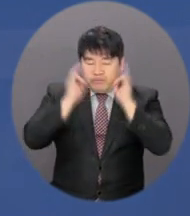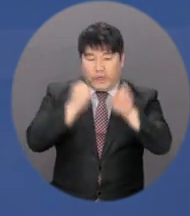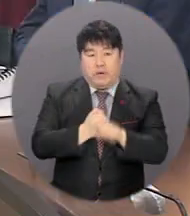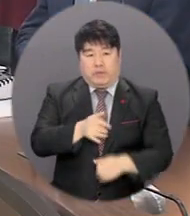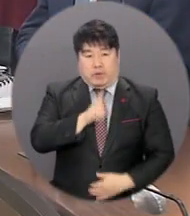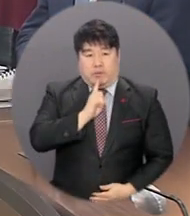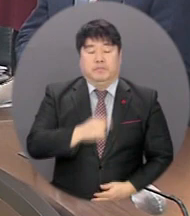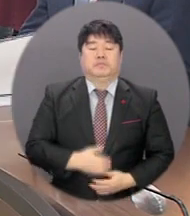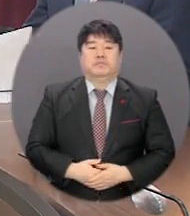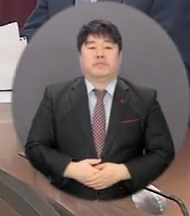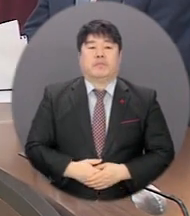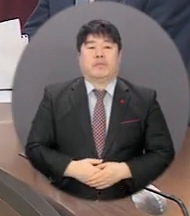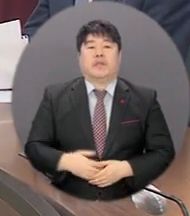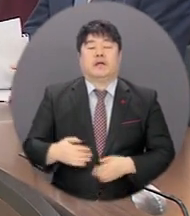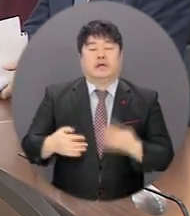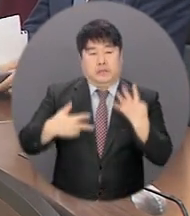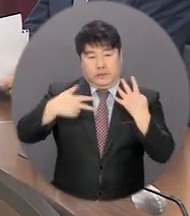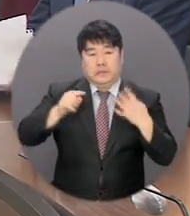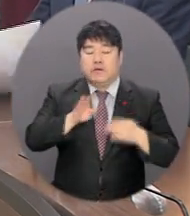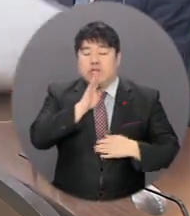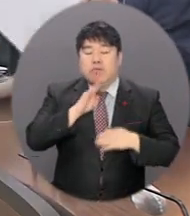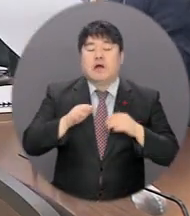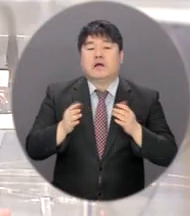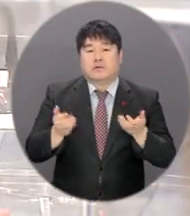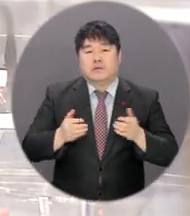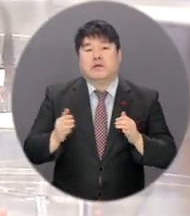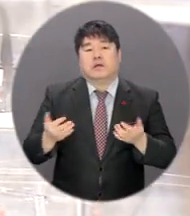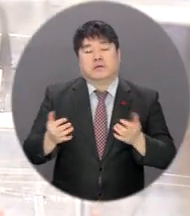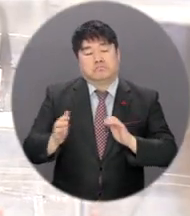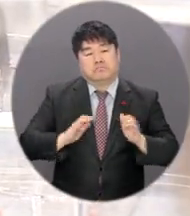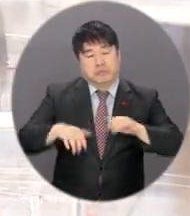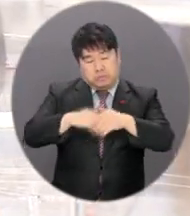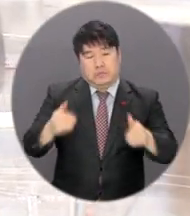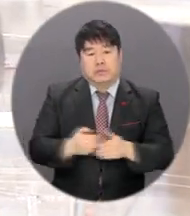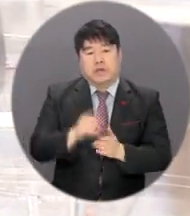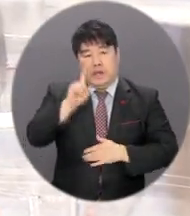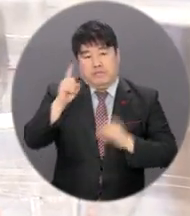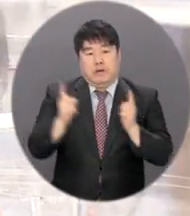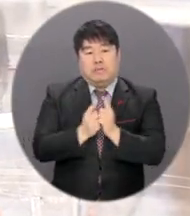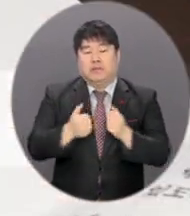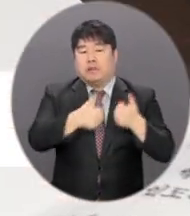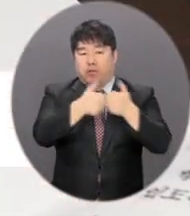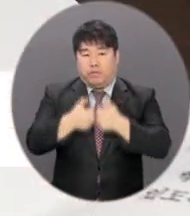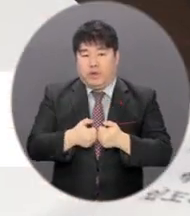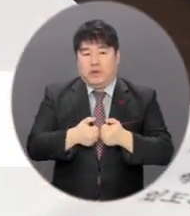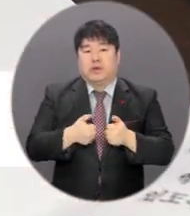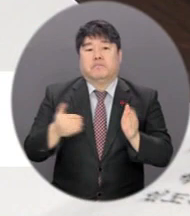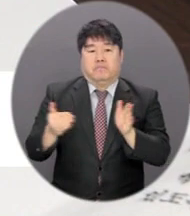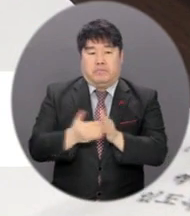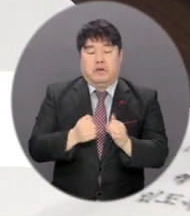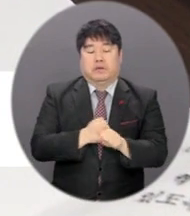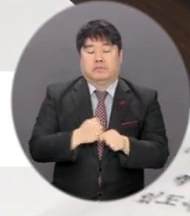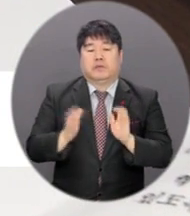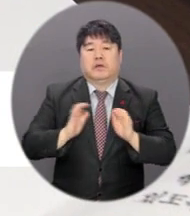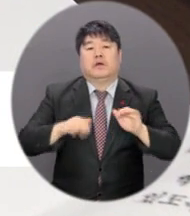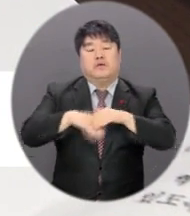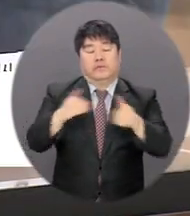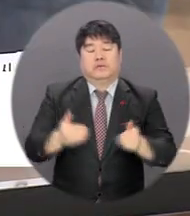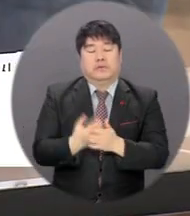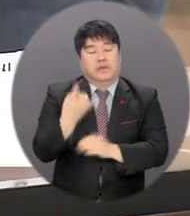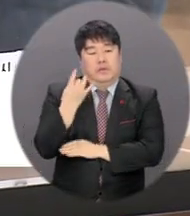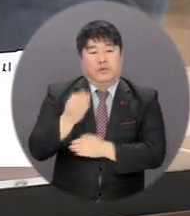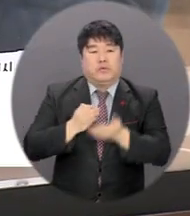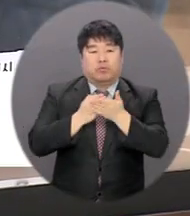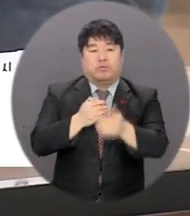드립니다. 사자 실무협의체는 이미 한 차례 만나 회의를 가진 것으로 확인됐습니다. 협의체는 기존에